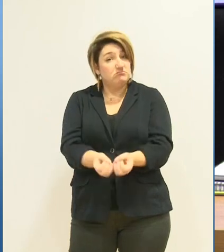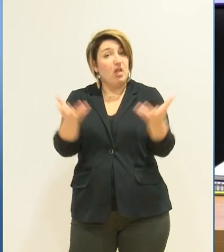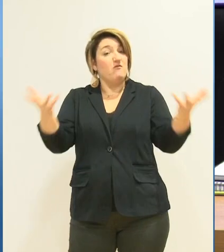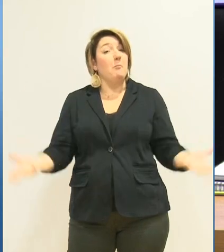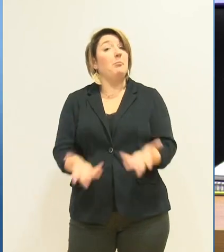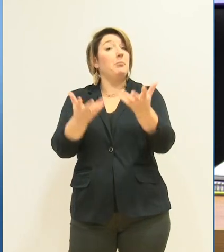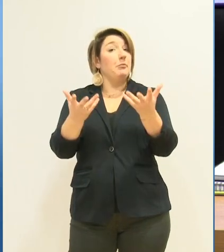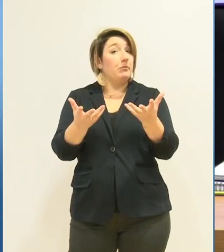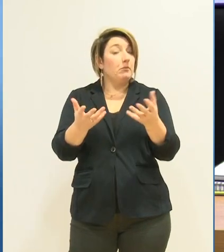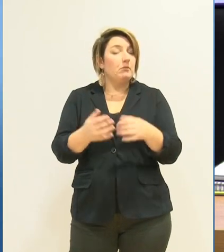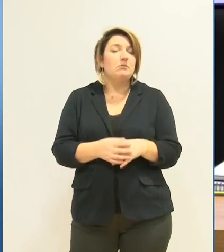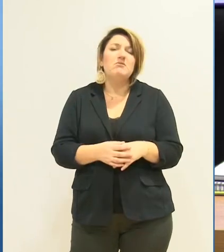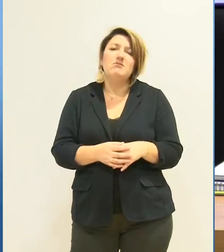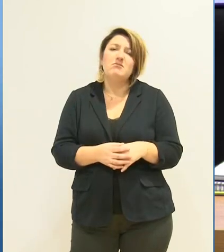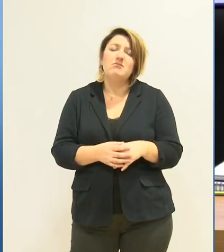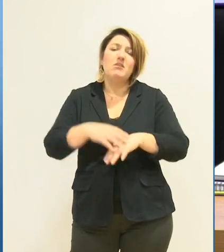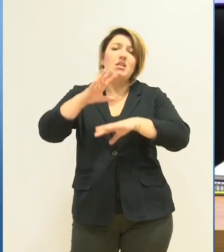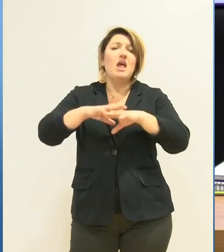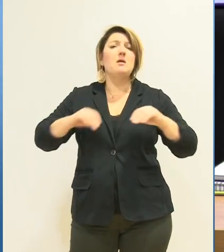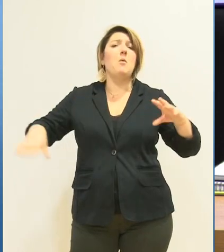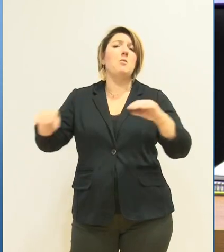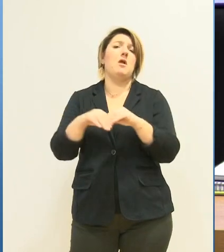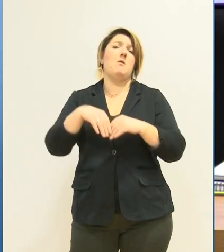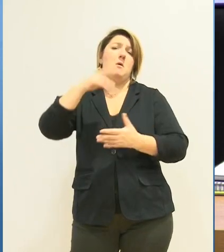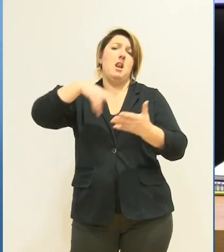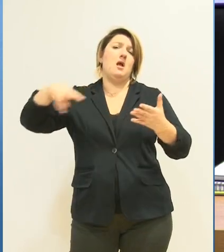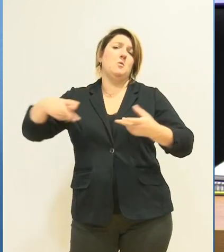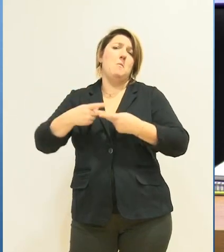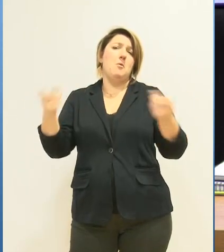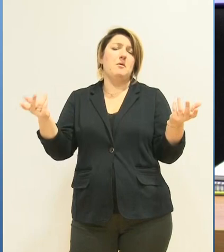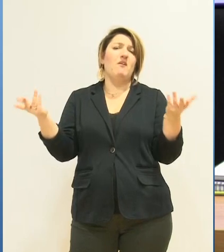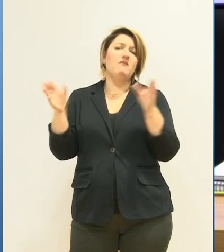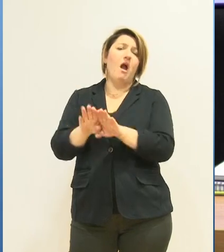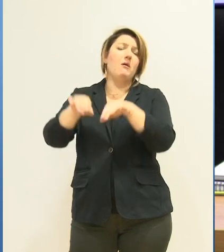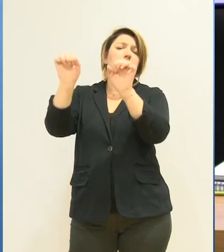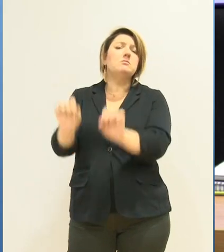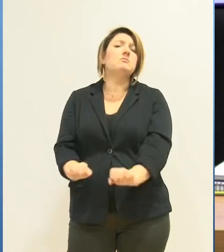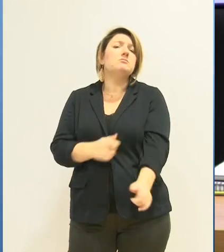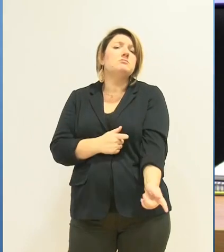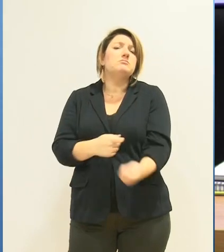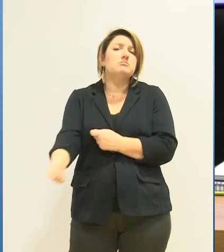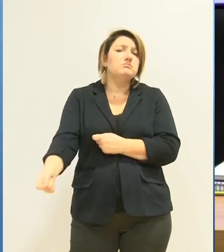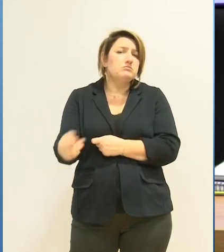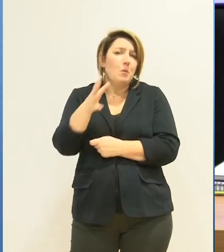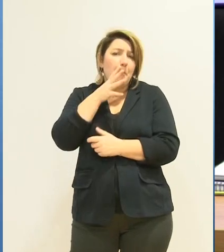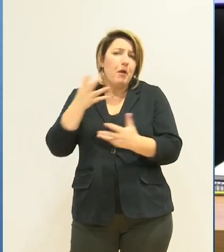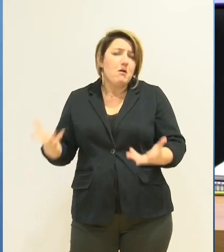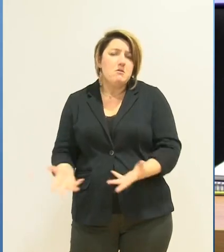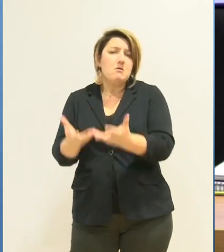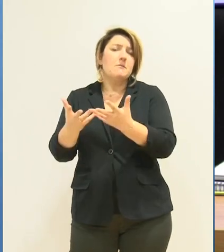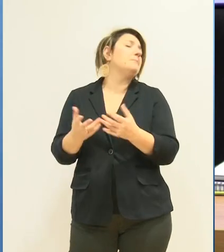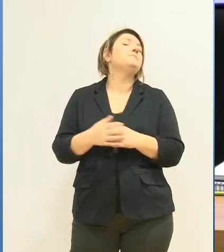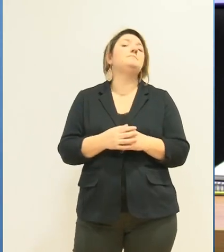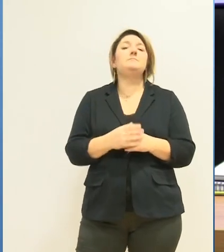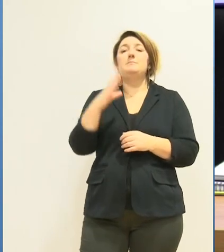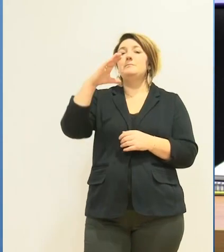la lecture publique dans les quartiers populaires la baisse des aides de la ville au centre communal